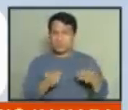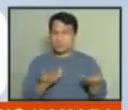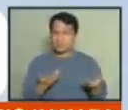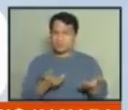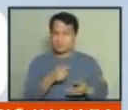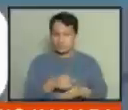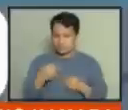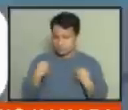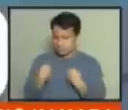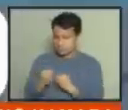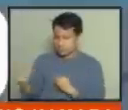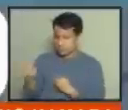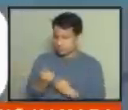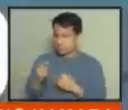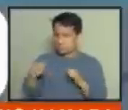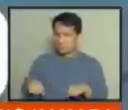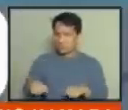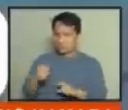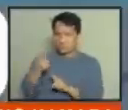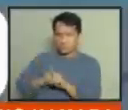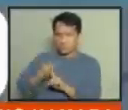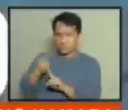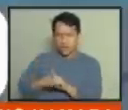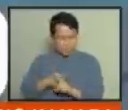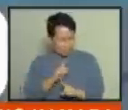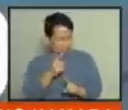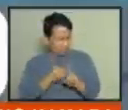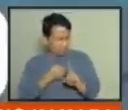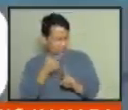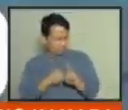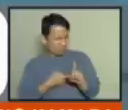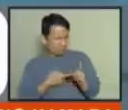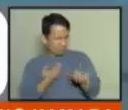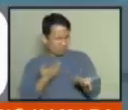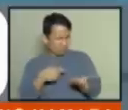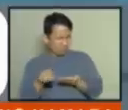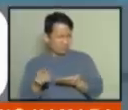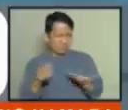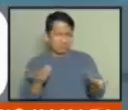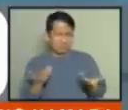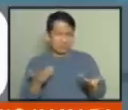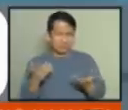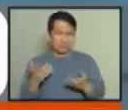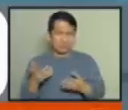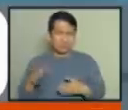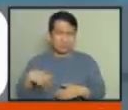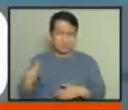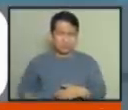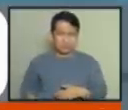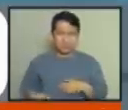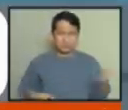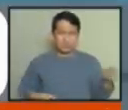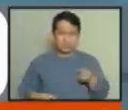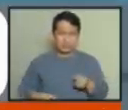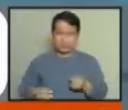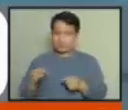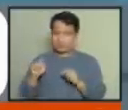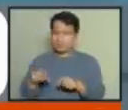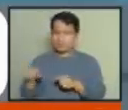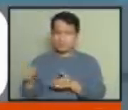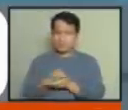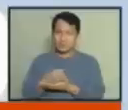ko yung isang member, sabi nila, mayroon daw silang monthly Diyos. Bakit mag-monthly Diyos? Kaya siguro lang laging nangungupit yung mga anak ko doon sa tindahan